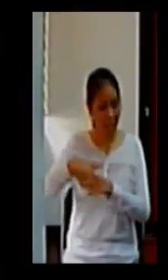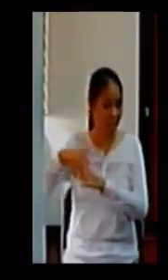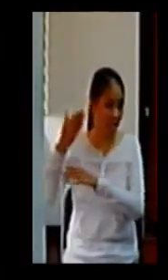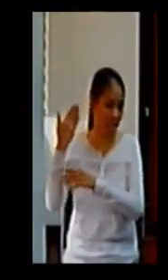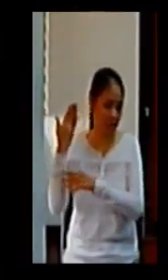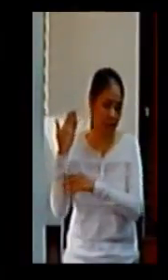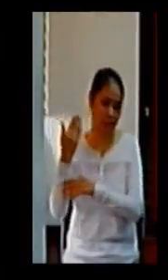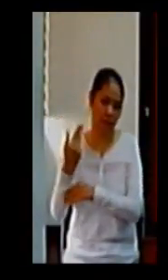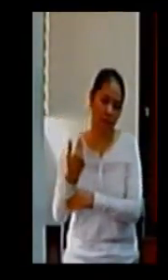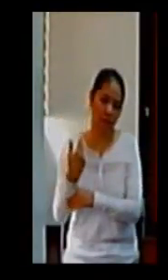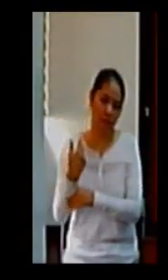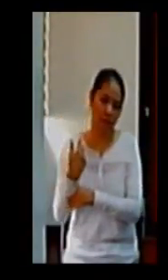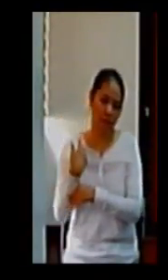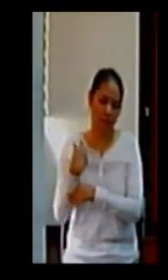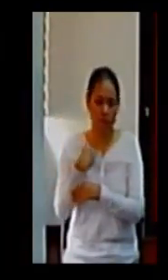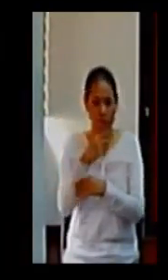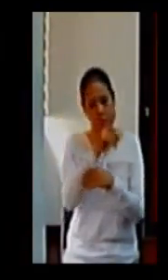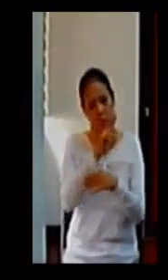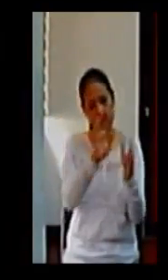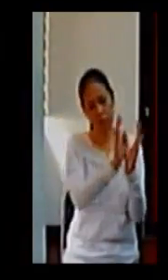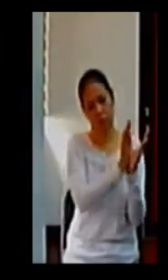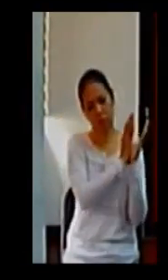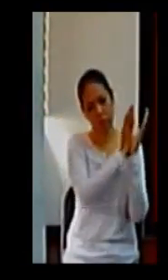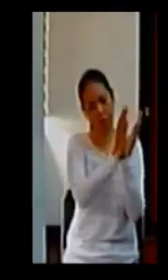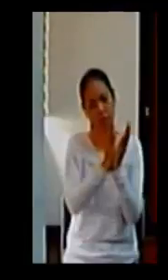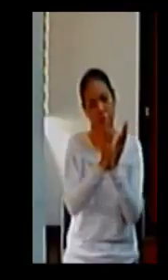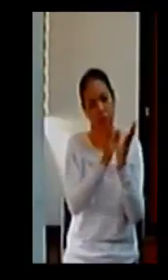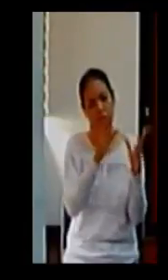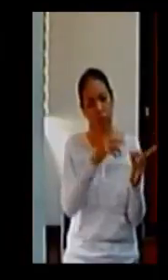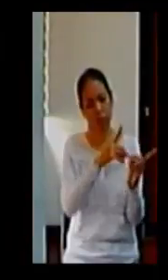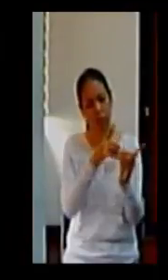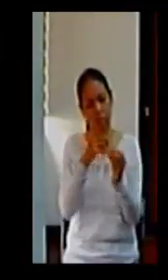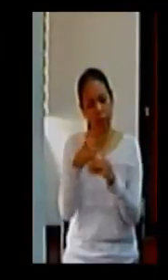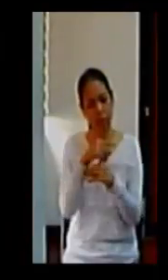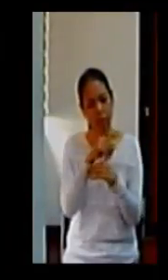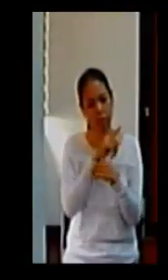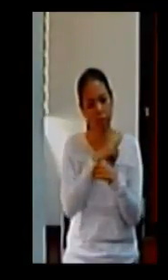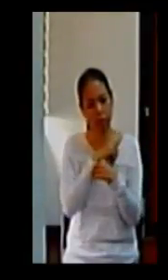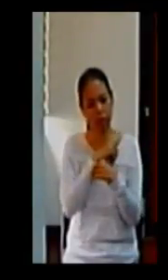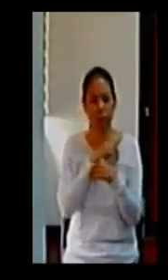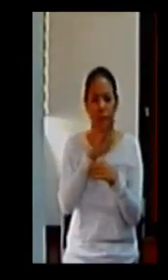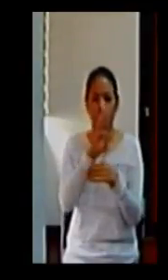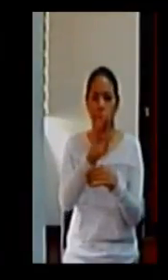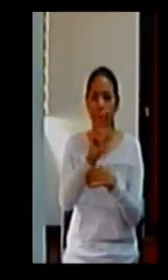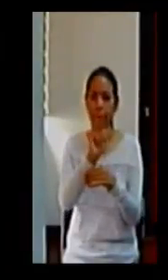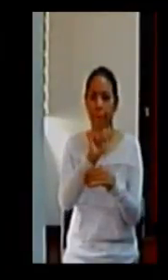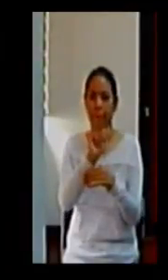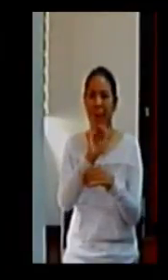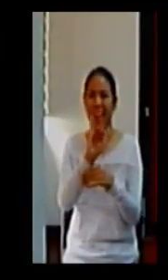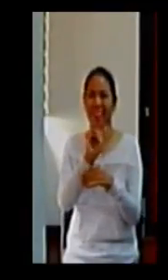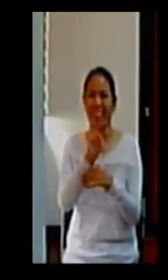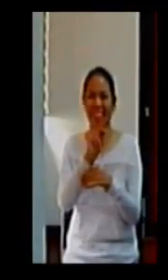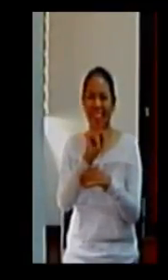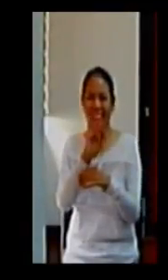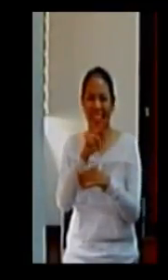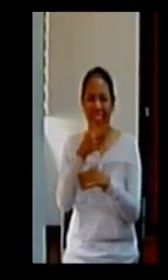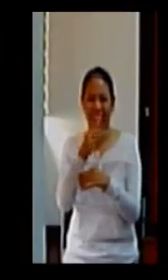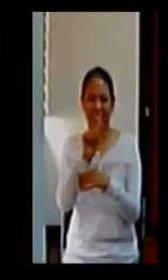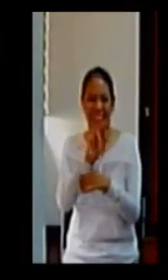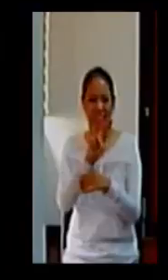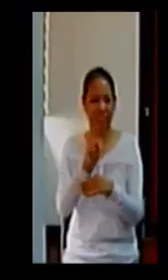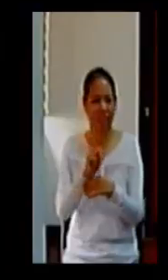may isang community na ginagawa namin, ito yung tinatawag nating bayanihan patsang sa amin, nagtutulungan kami